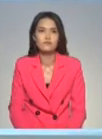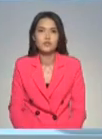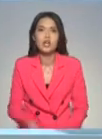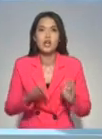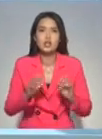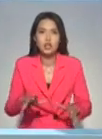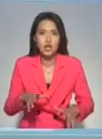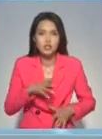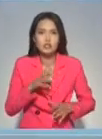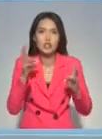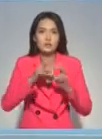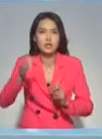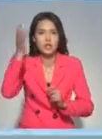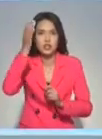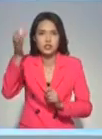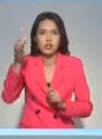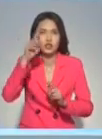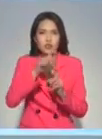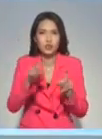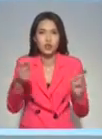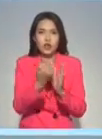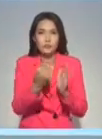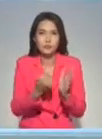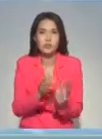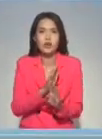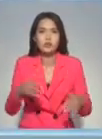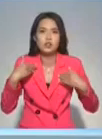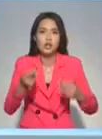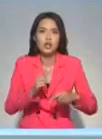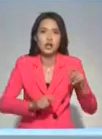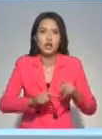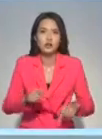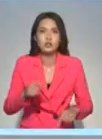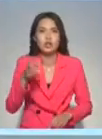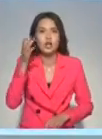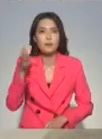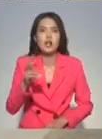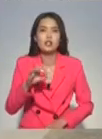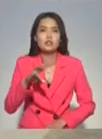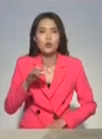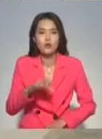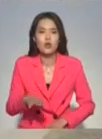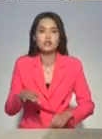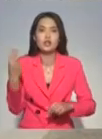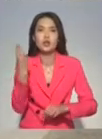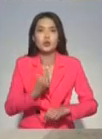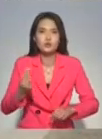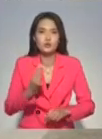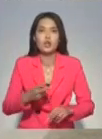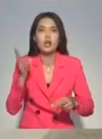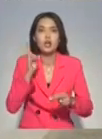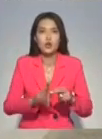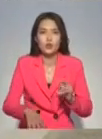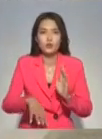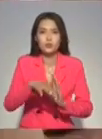возможность проверить знания школьной программы и не только представилась родителям лицеистов были миновация столица завершился Республиканский этап